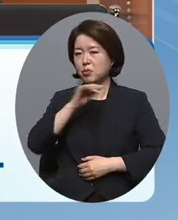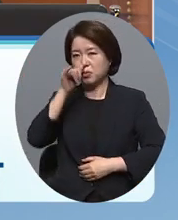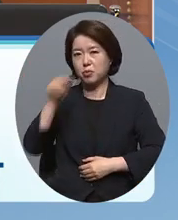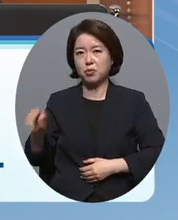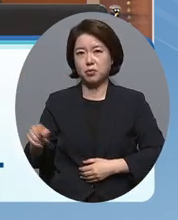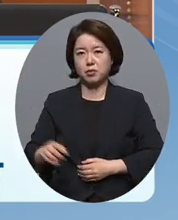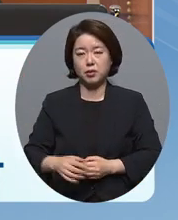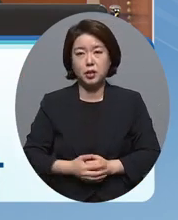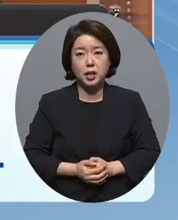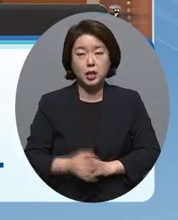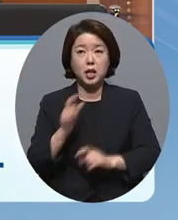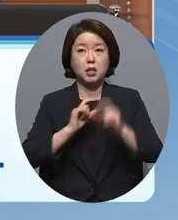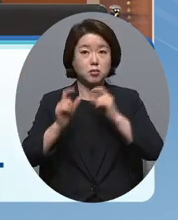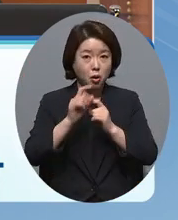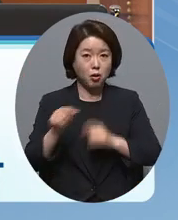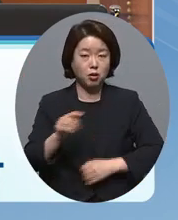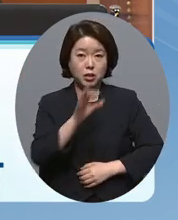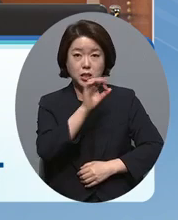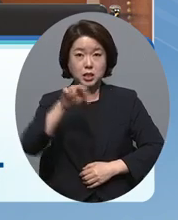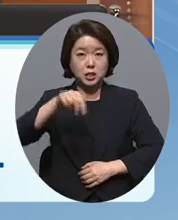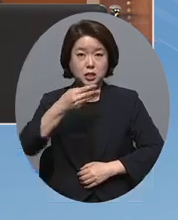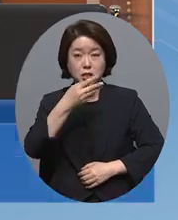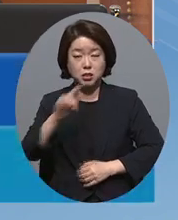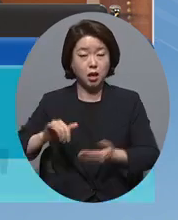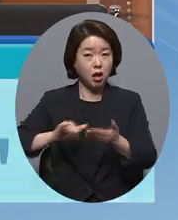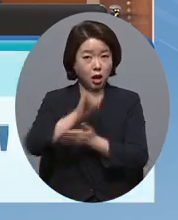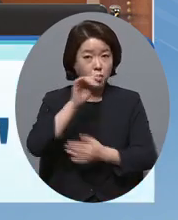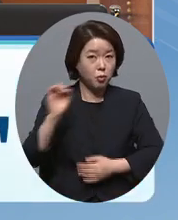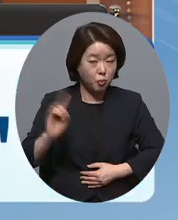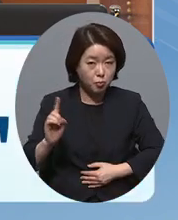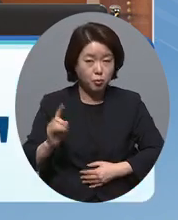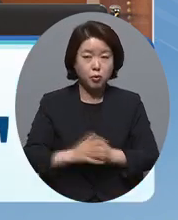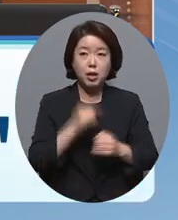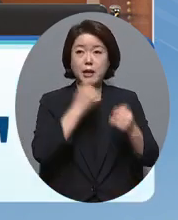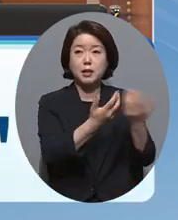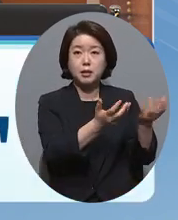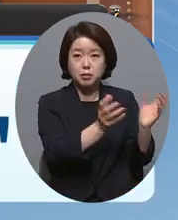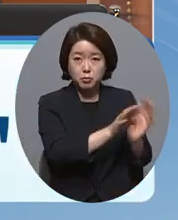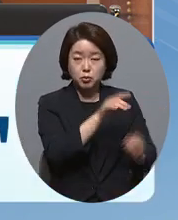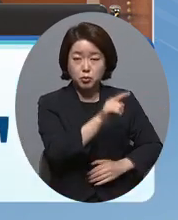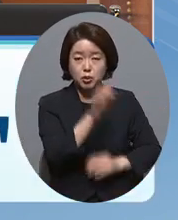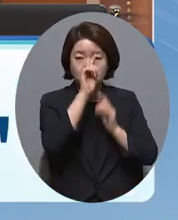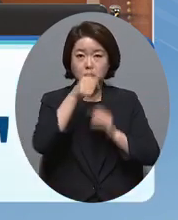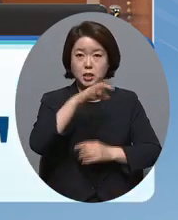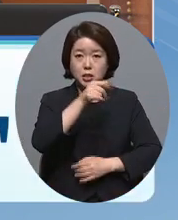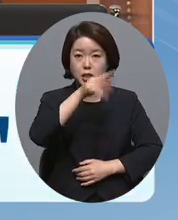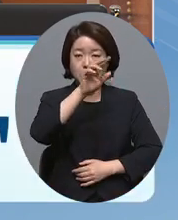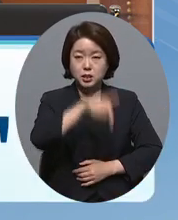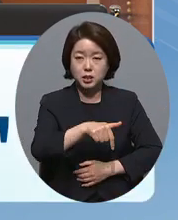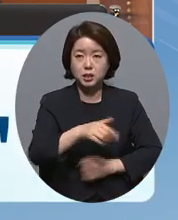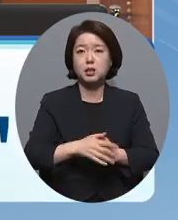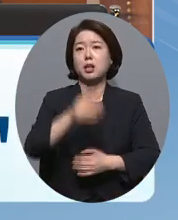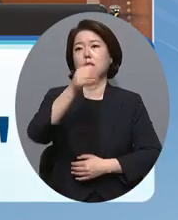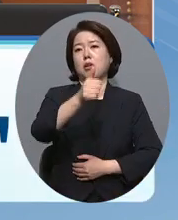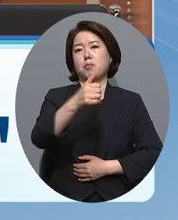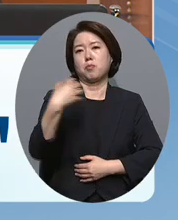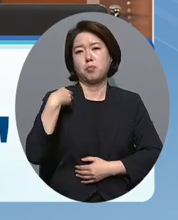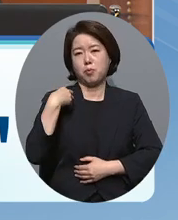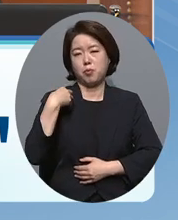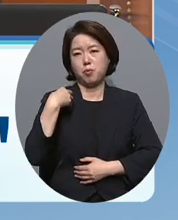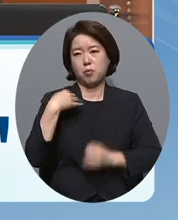없습니다 그러니까 추가적으로 이스타항공 같은 경우는 그 민주당 그 이상직 전 의원이 대표가 있었지 않습니까 그래서